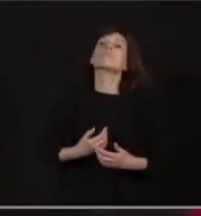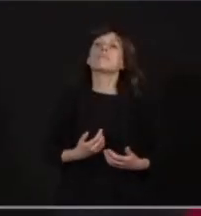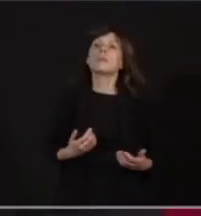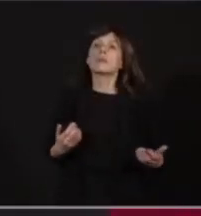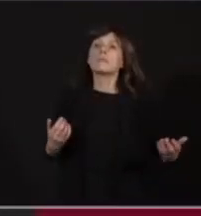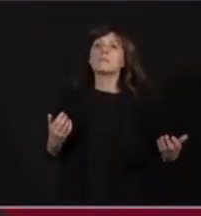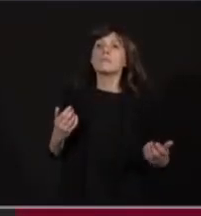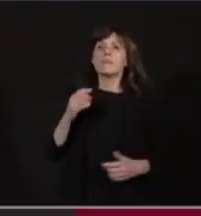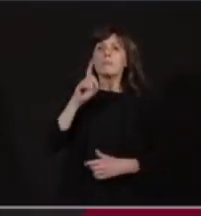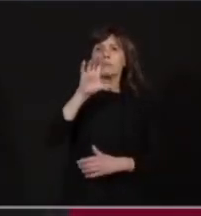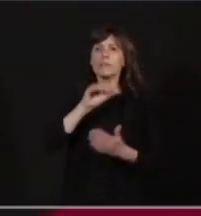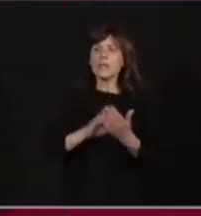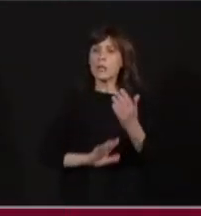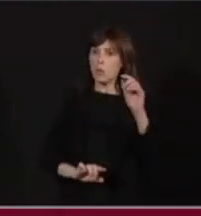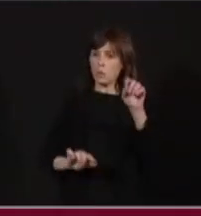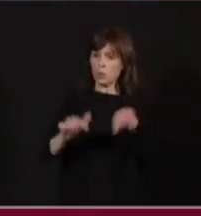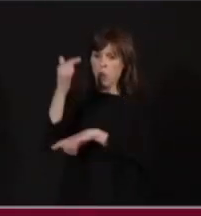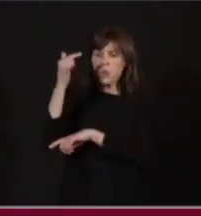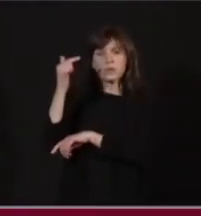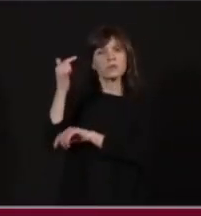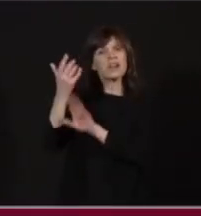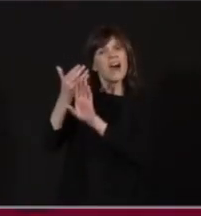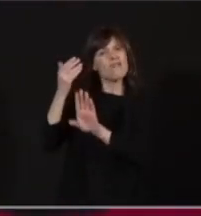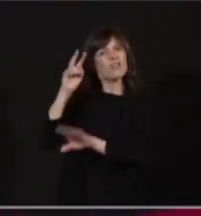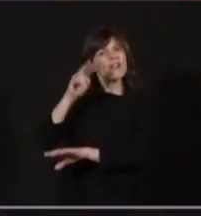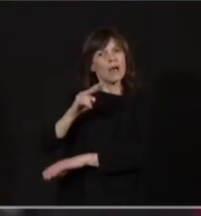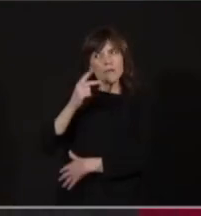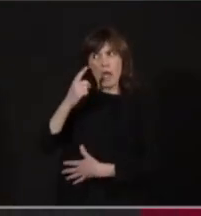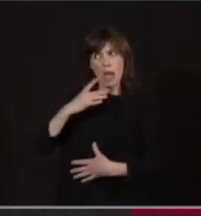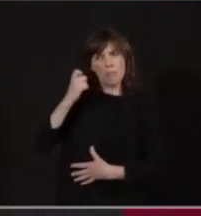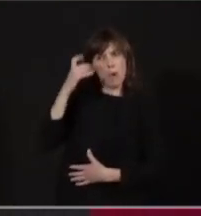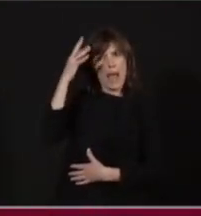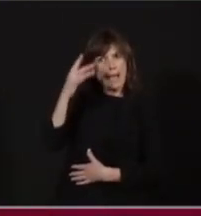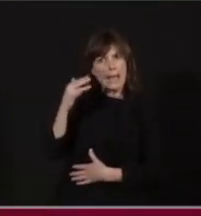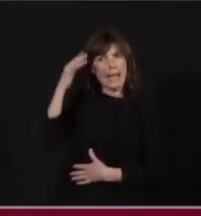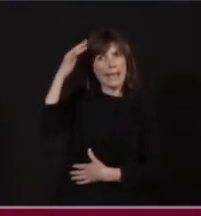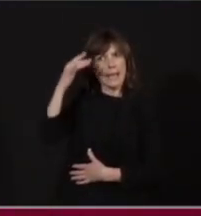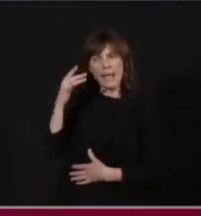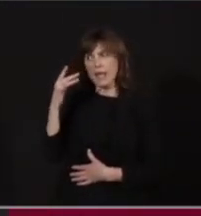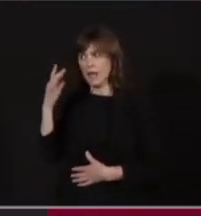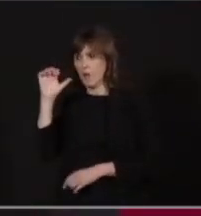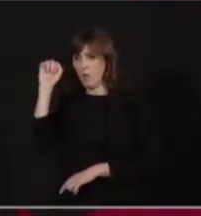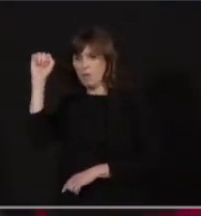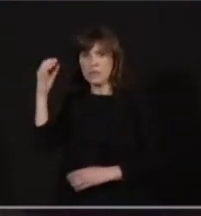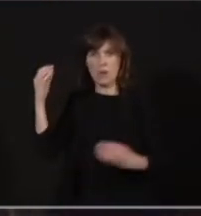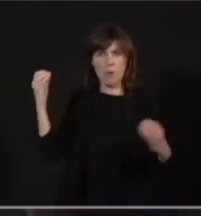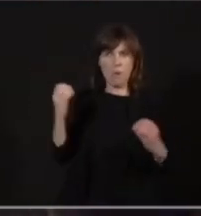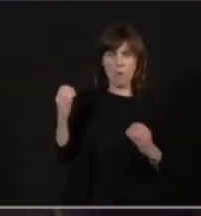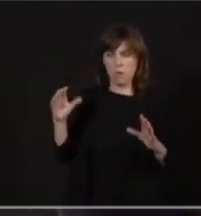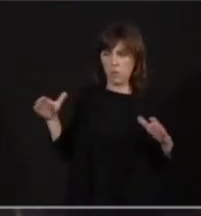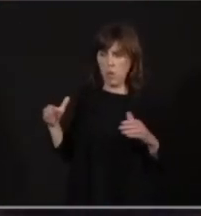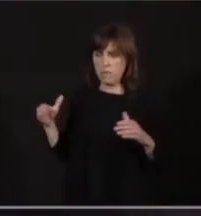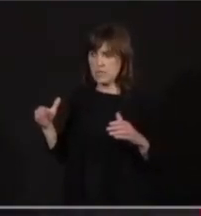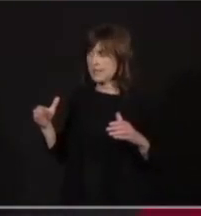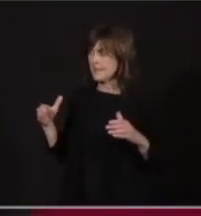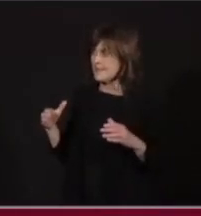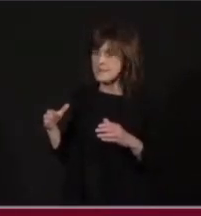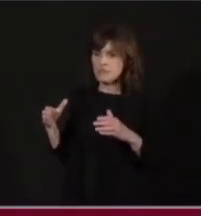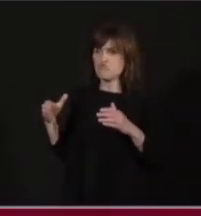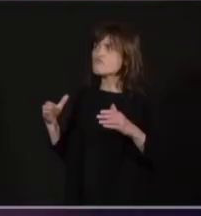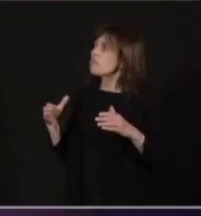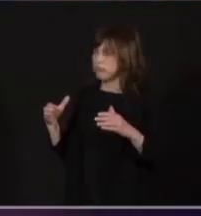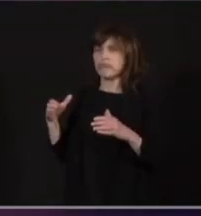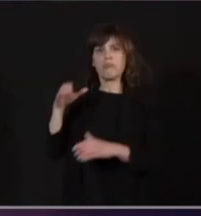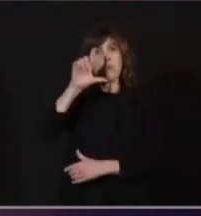qu'en 2012, nous avions peur de ne pas avoir un groupe, nous avons eu un groupe. En 2017, nous avions peur de ne pas avoir un groupe, nous avons eu